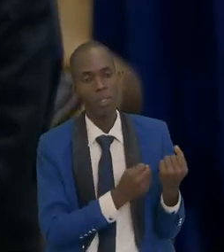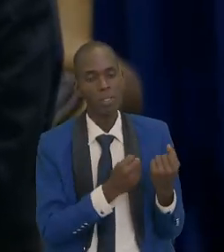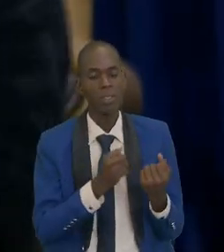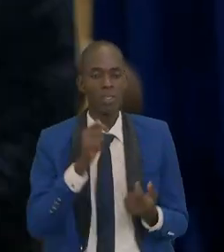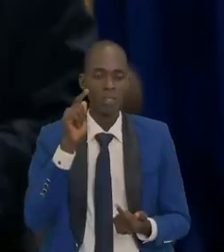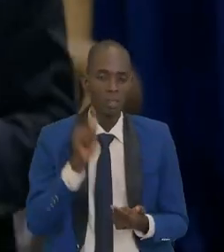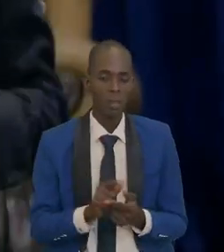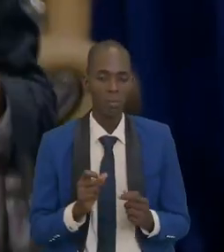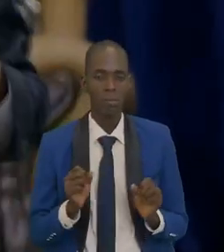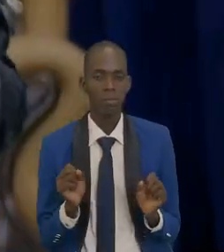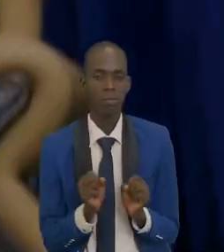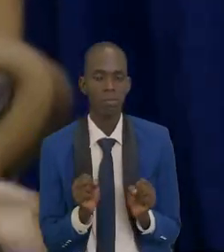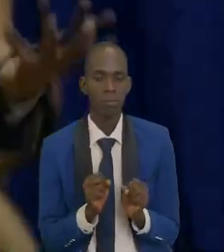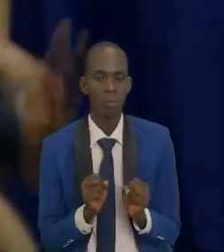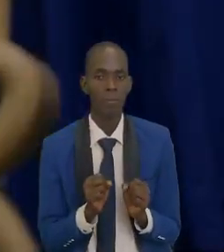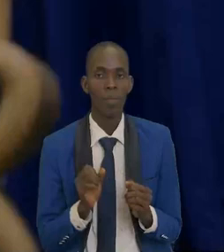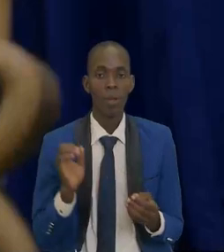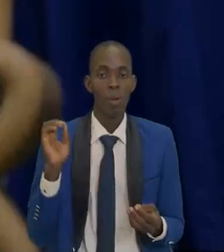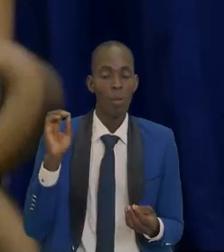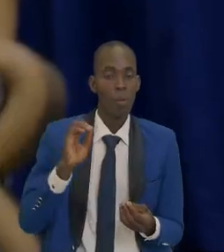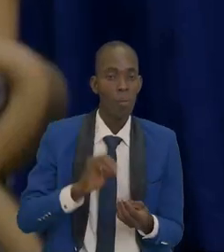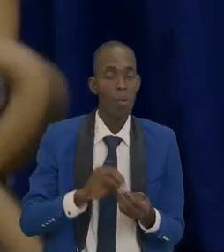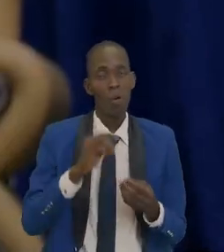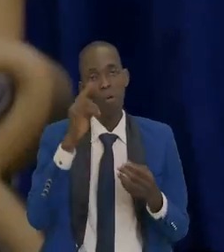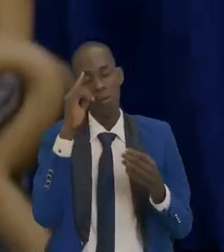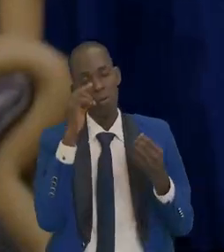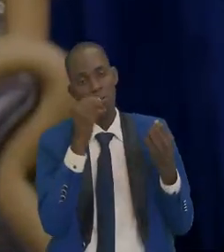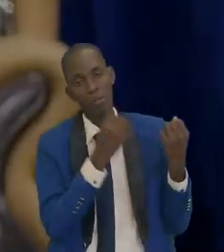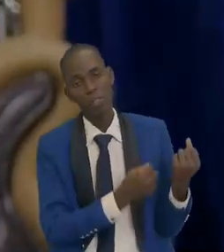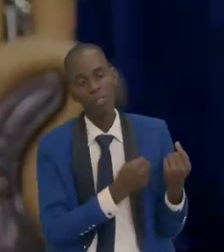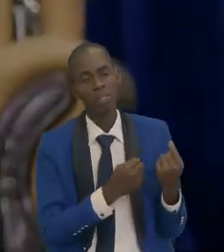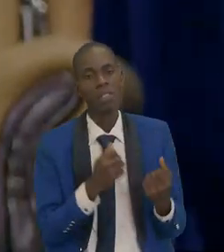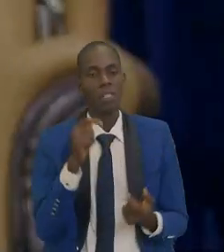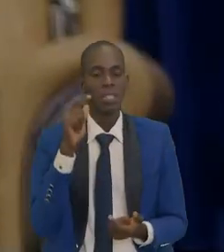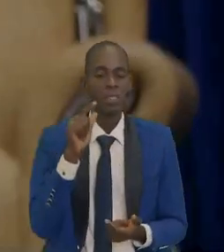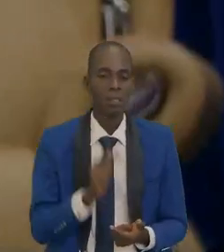de foi, moins de découragement.